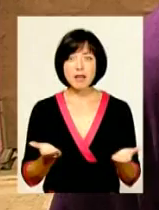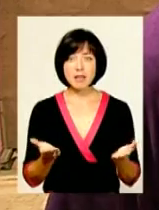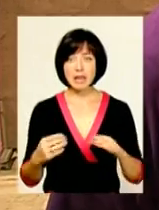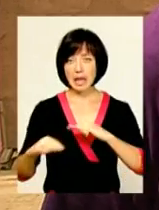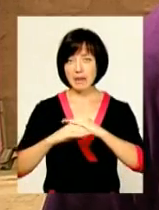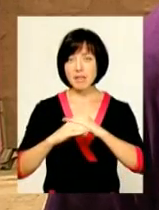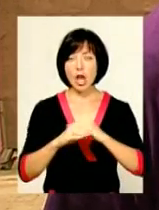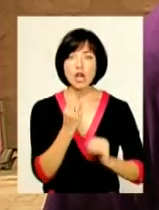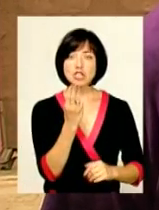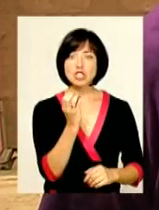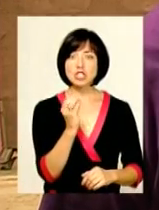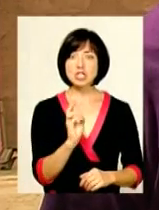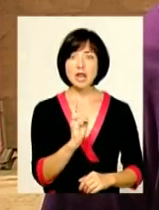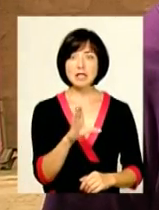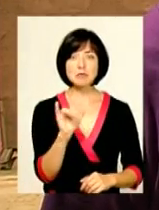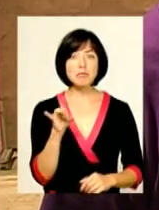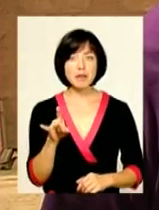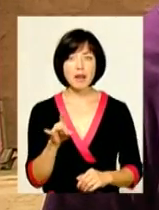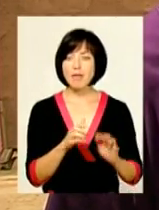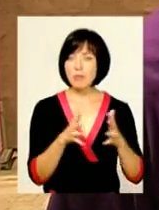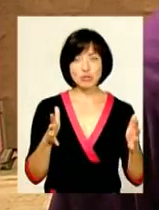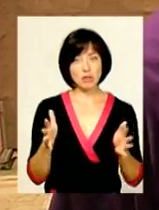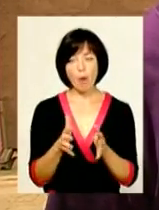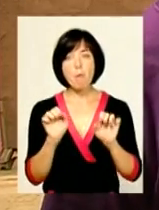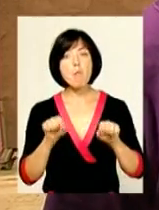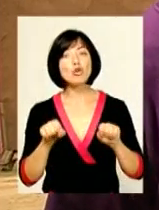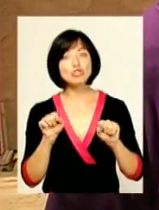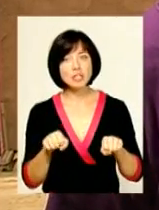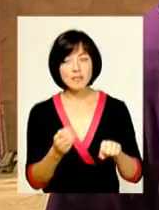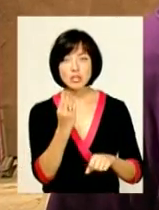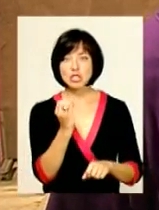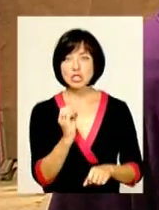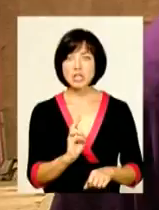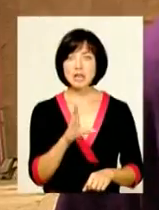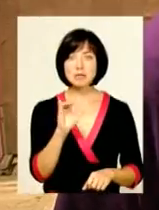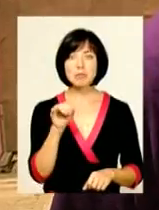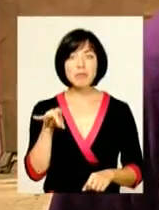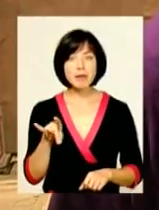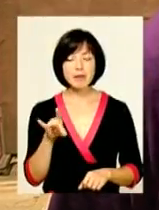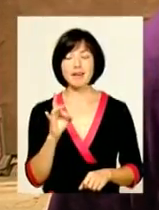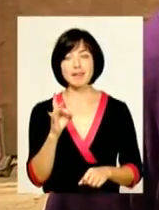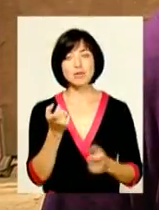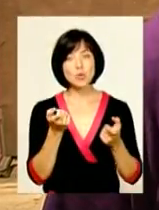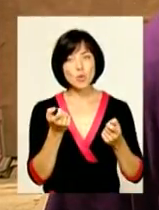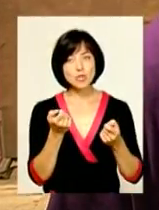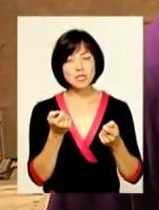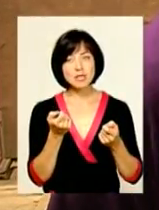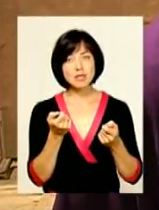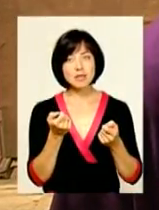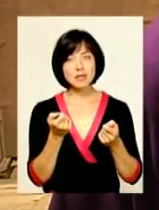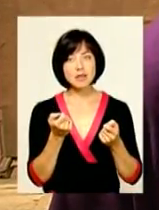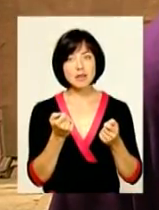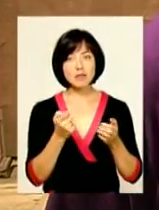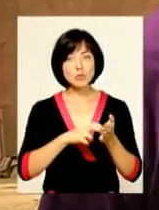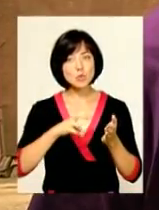рівня Шекспіра. Ні більше, ні менше. Навіть, можливо, Шекспір дечим поступається